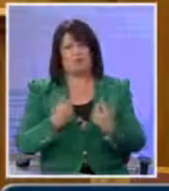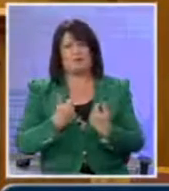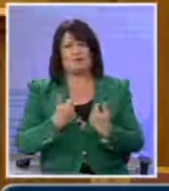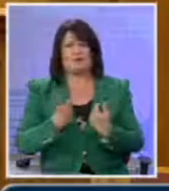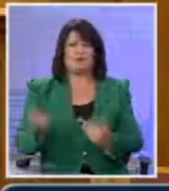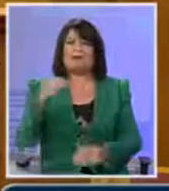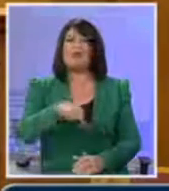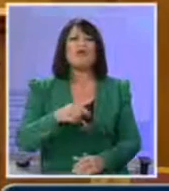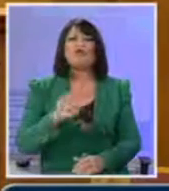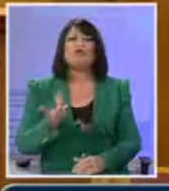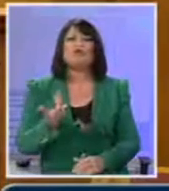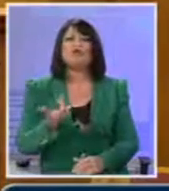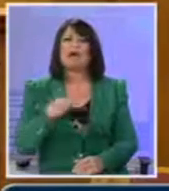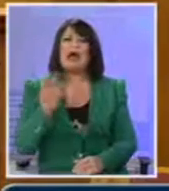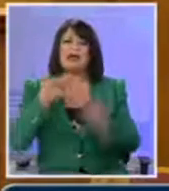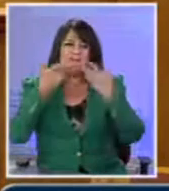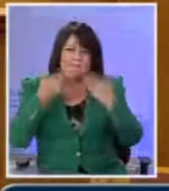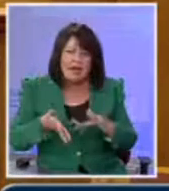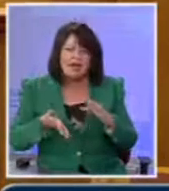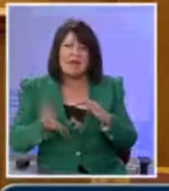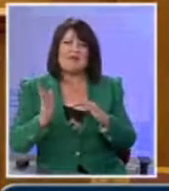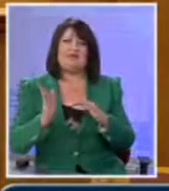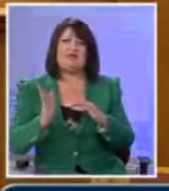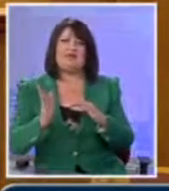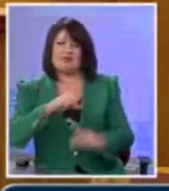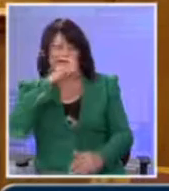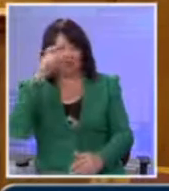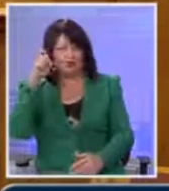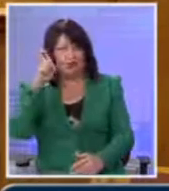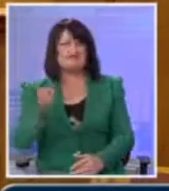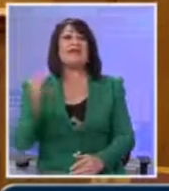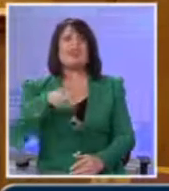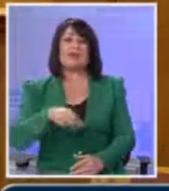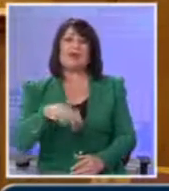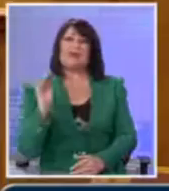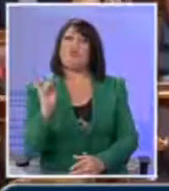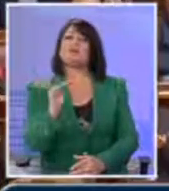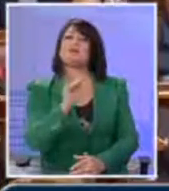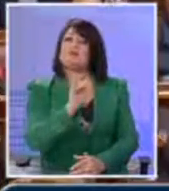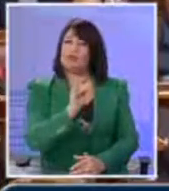εδώ αν είχε παραιτηθεί μπροστά σε αυτού του είδους τις δυσκολίες. Σας καλώ λοιπόν